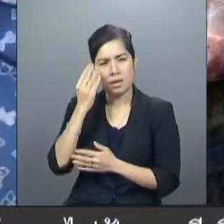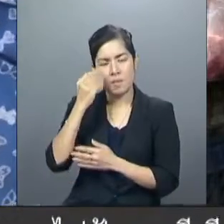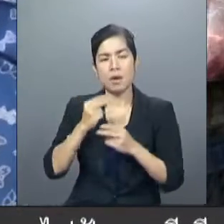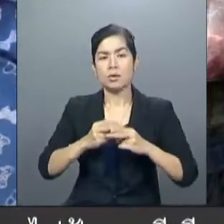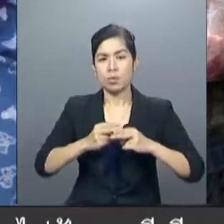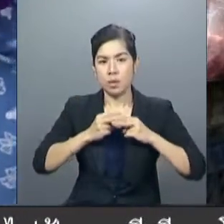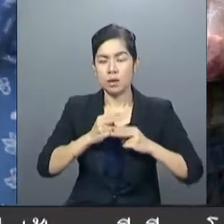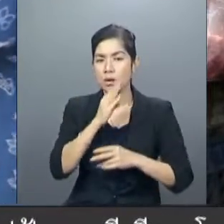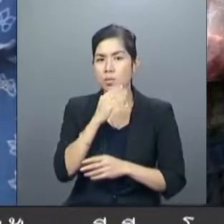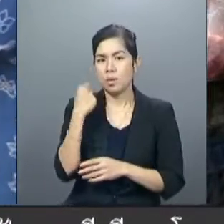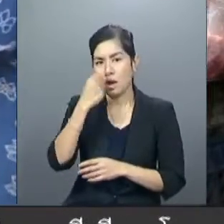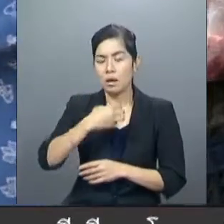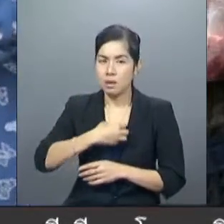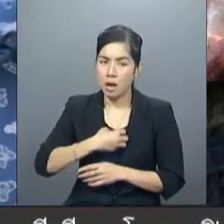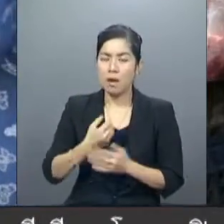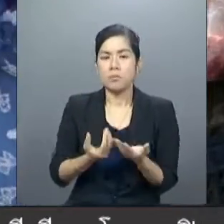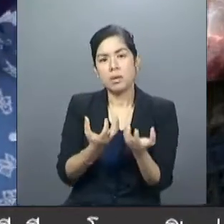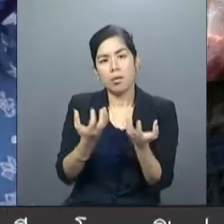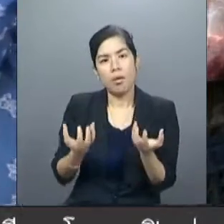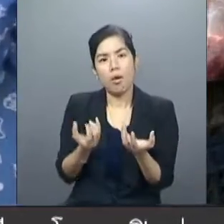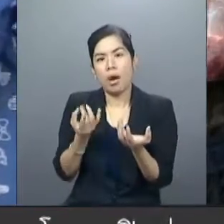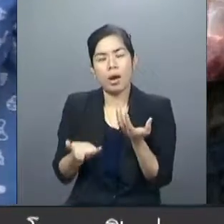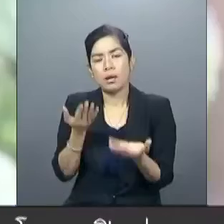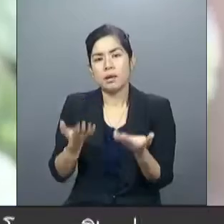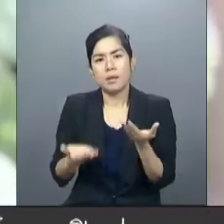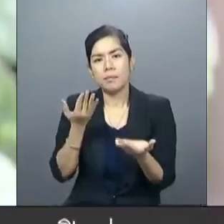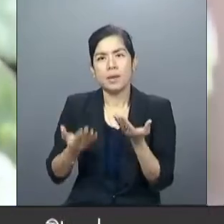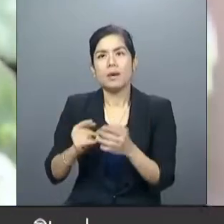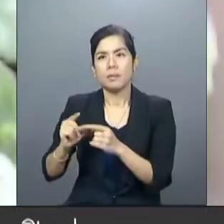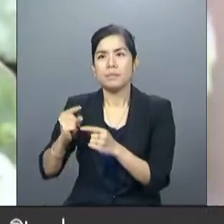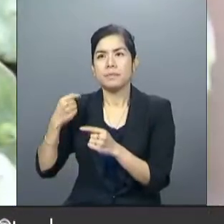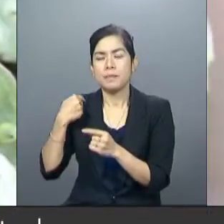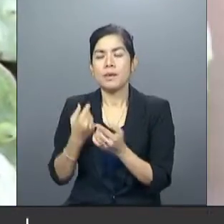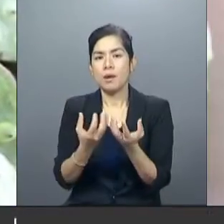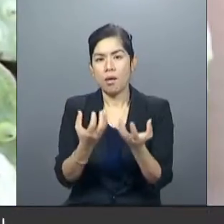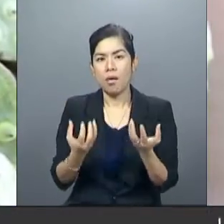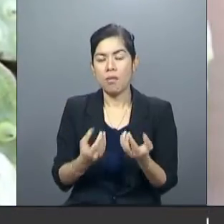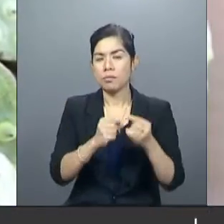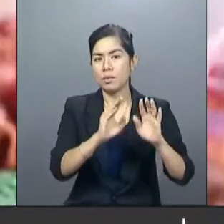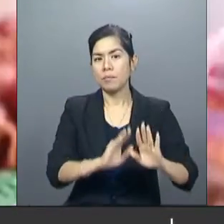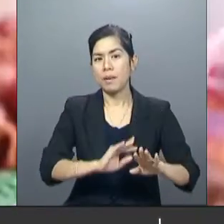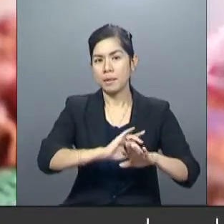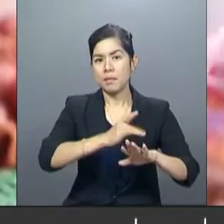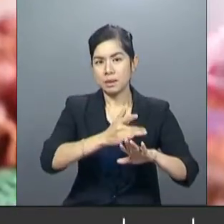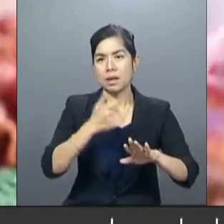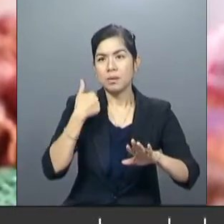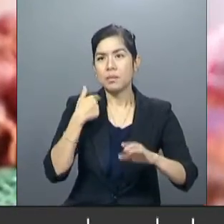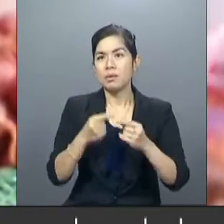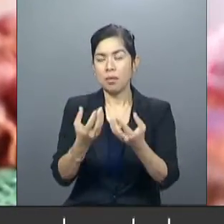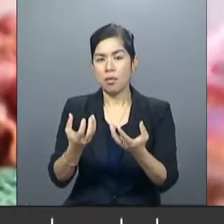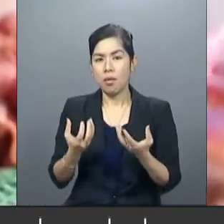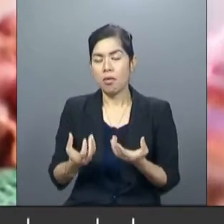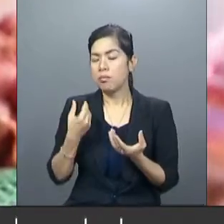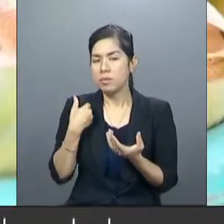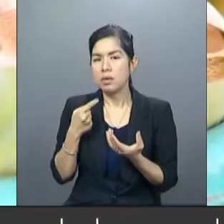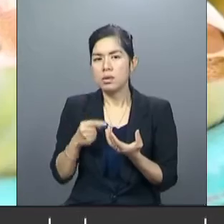ครอยากนำสินค้าอะไรมาขายได้หมดแต่นอกจากสินค้าของป่าแล้วตลาดแห่งนี้ก็มีสินค้าปกติเหมือนตลาด